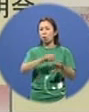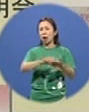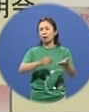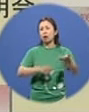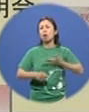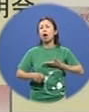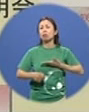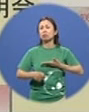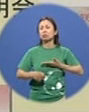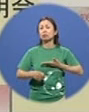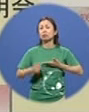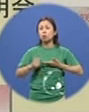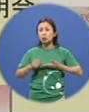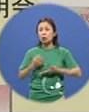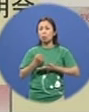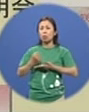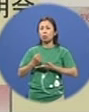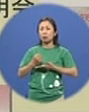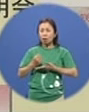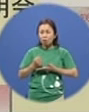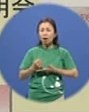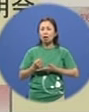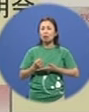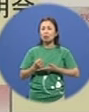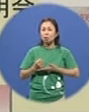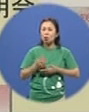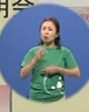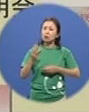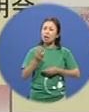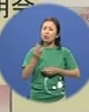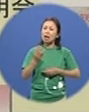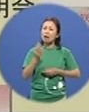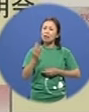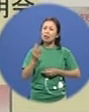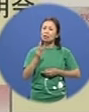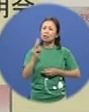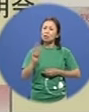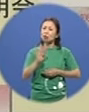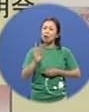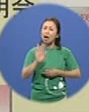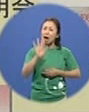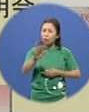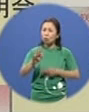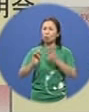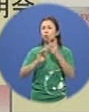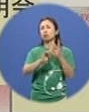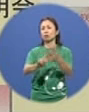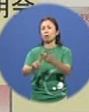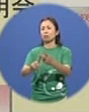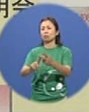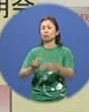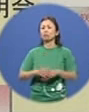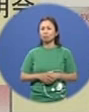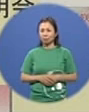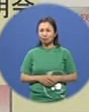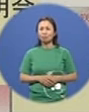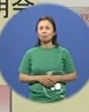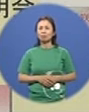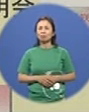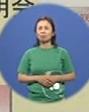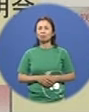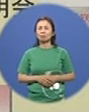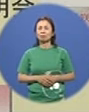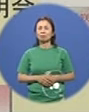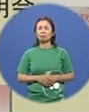なるほどはいで持っててドンといくということでないと具悪いわけですはいそうですねそれからあのの